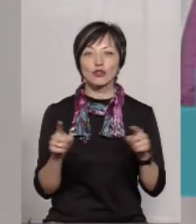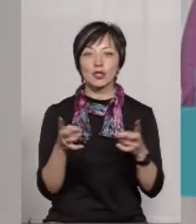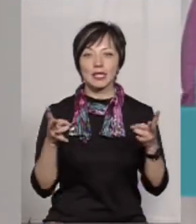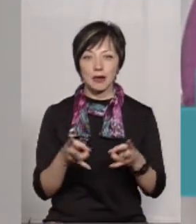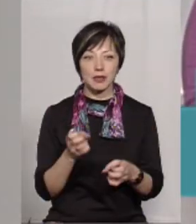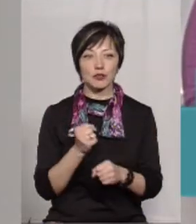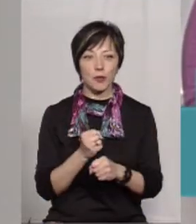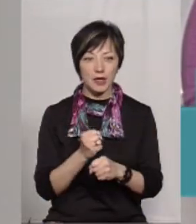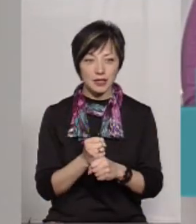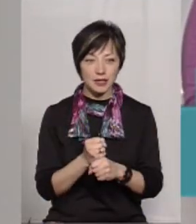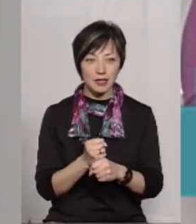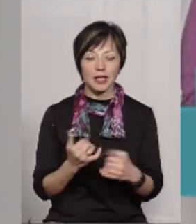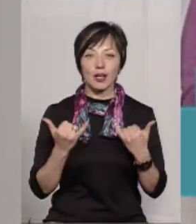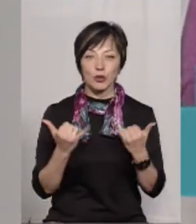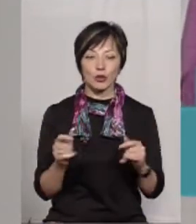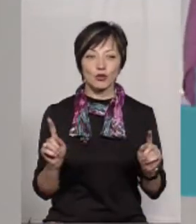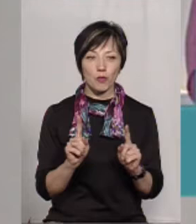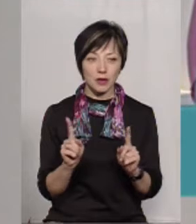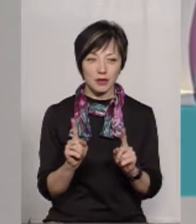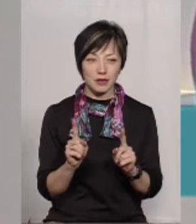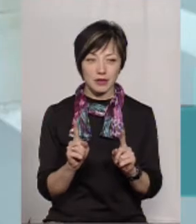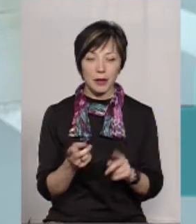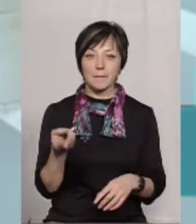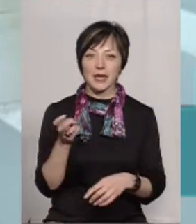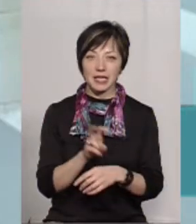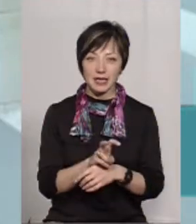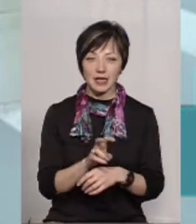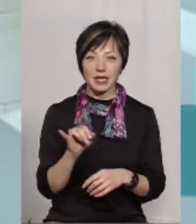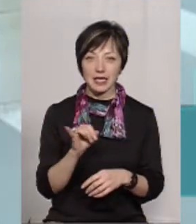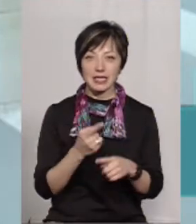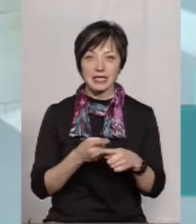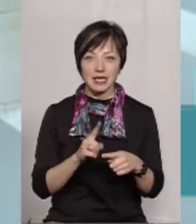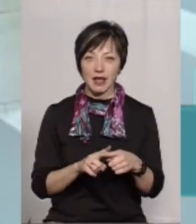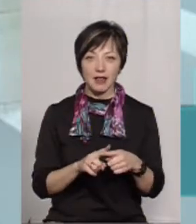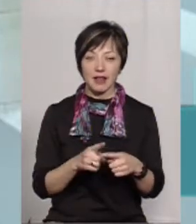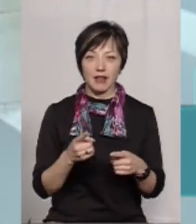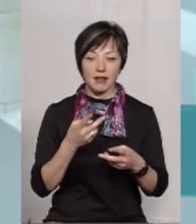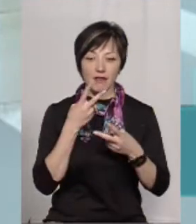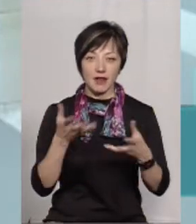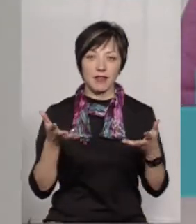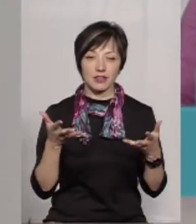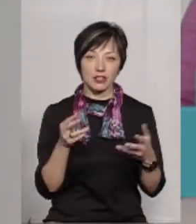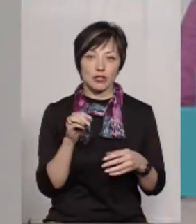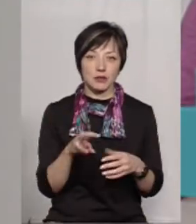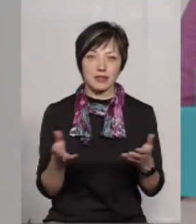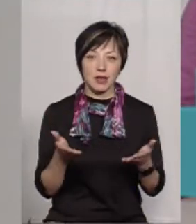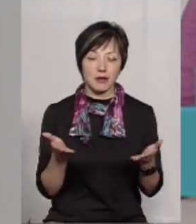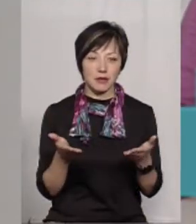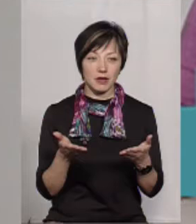треба їм зробити для того, щоб прийти і це не виявилось чимось